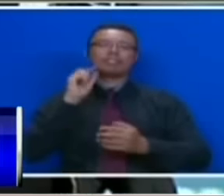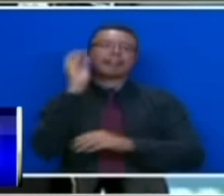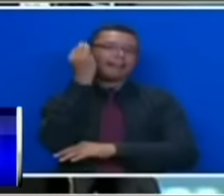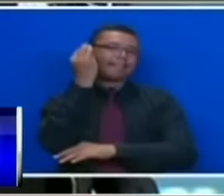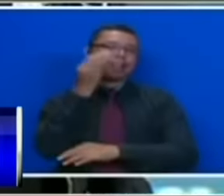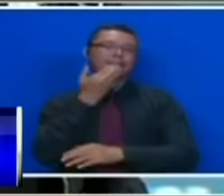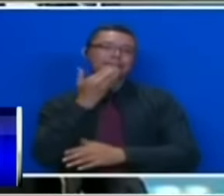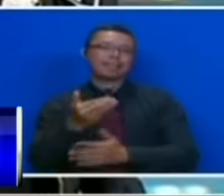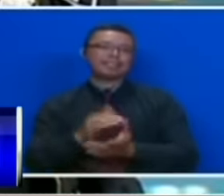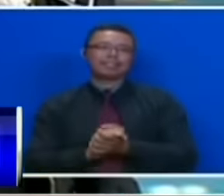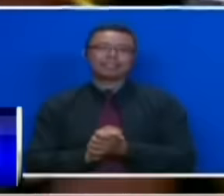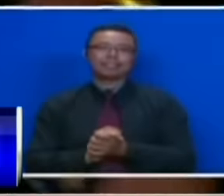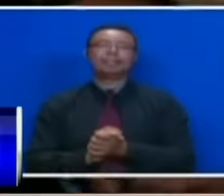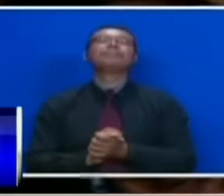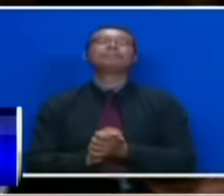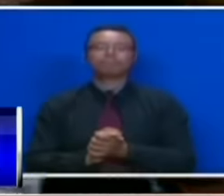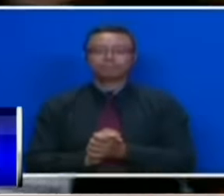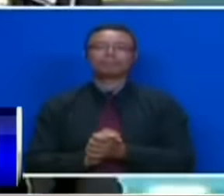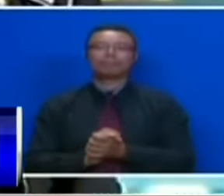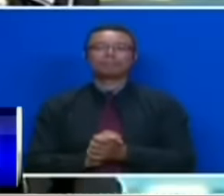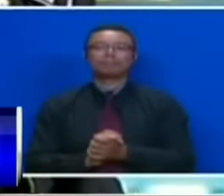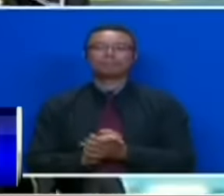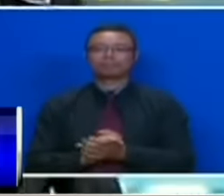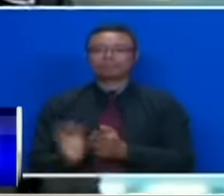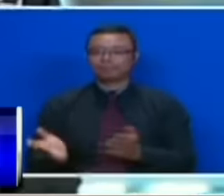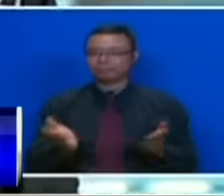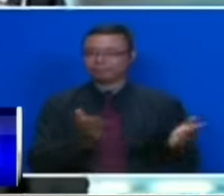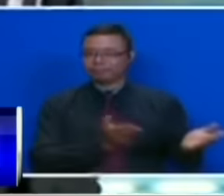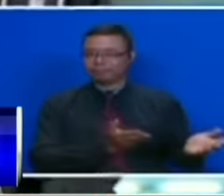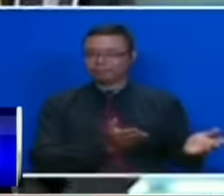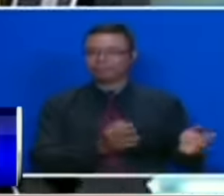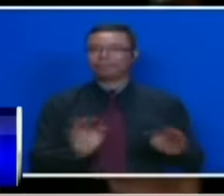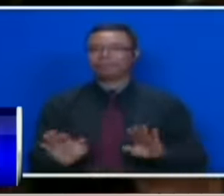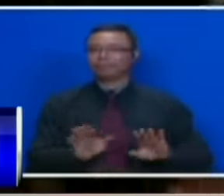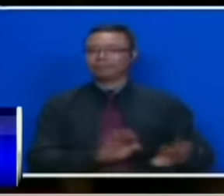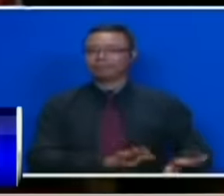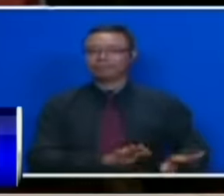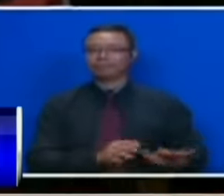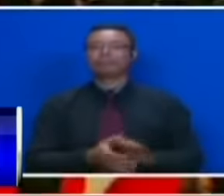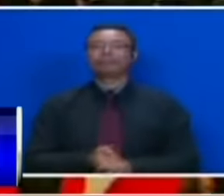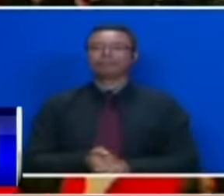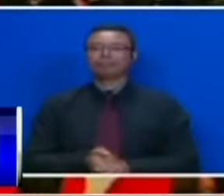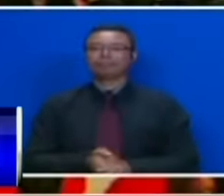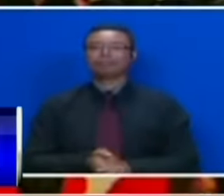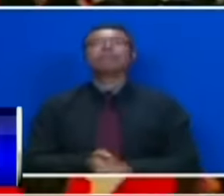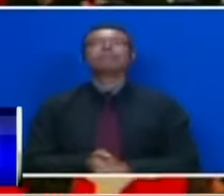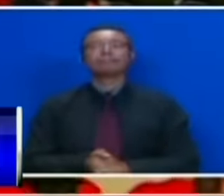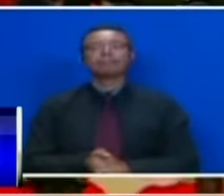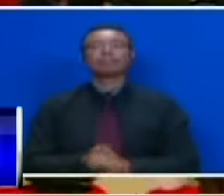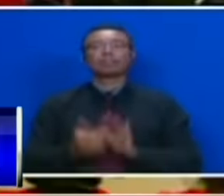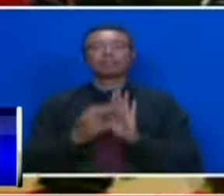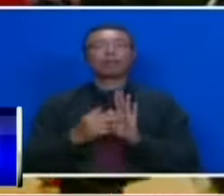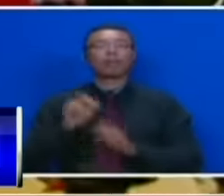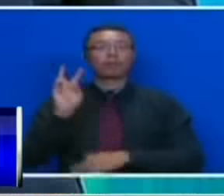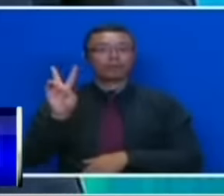satu. Pernyataan menutup, silakan kembali ke tempat karena kita akan lanjutkan bagi paslon